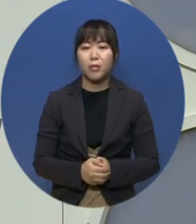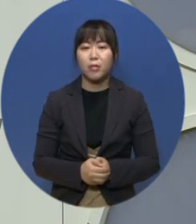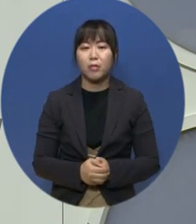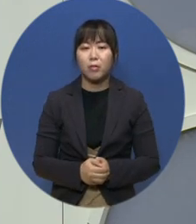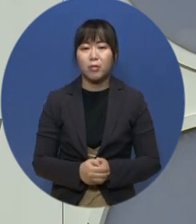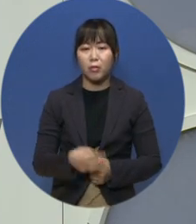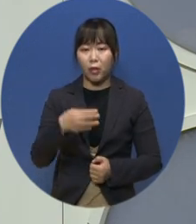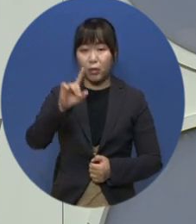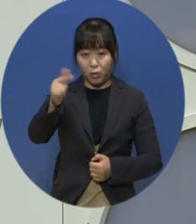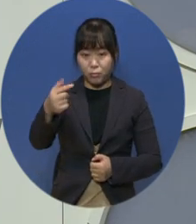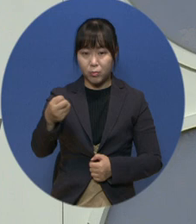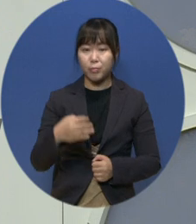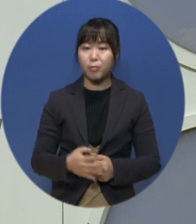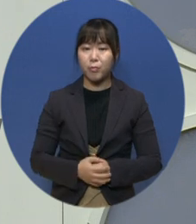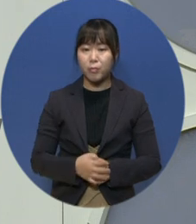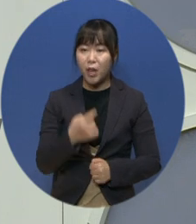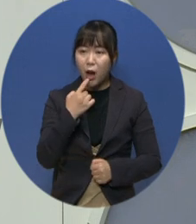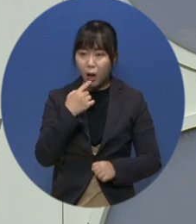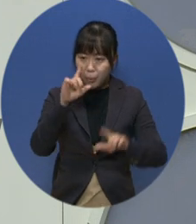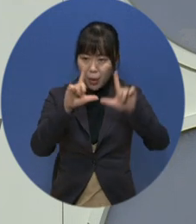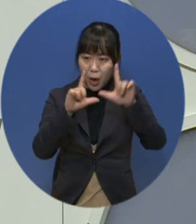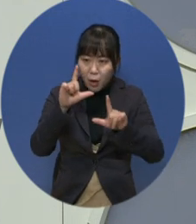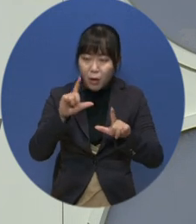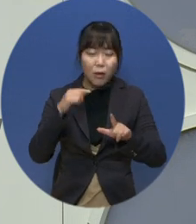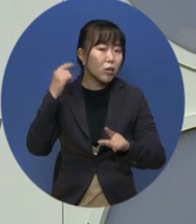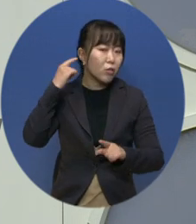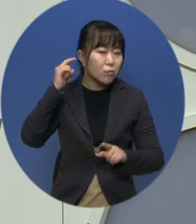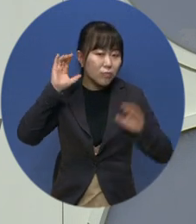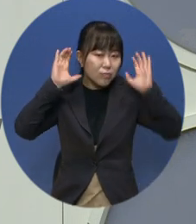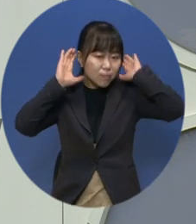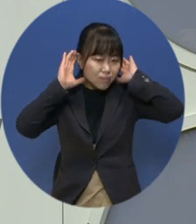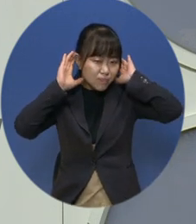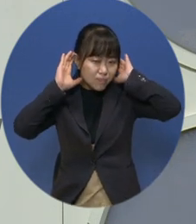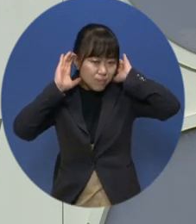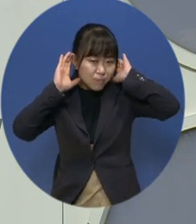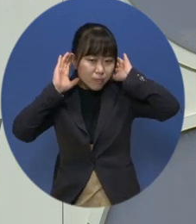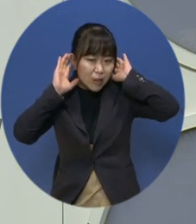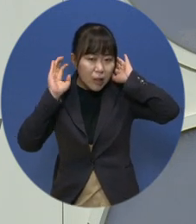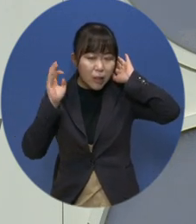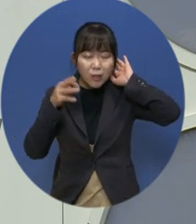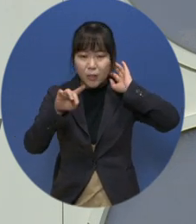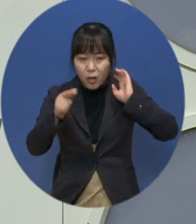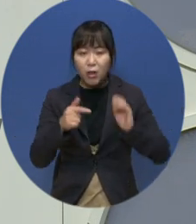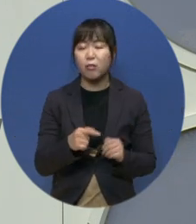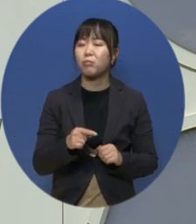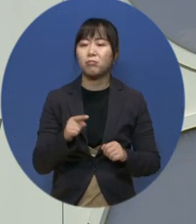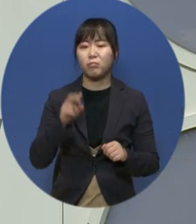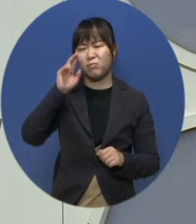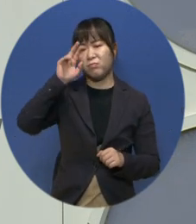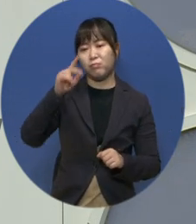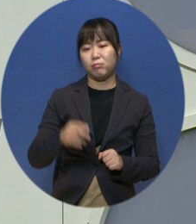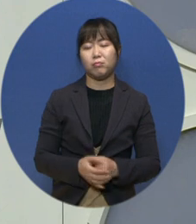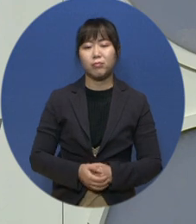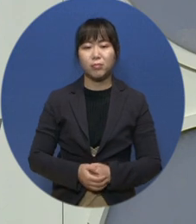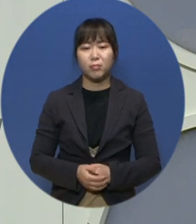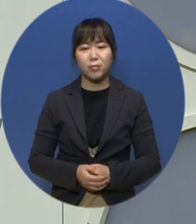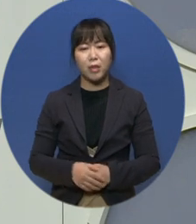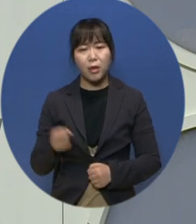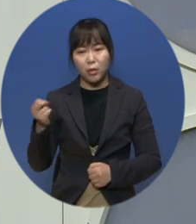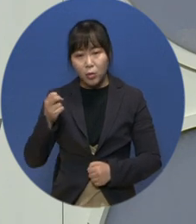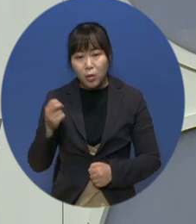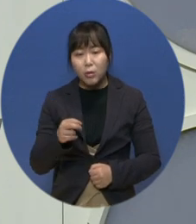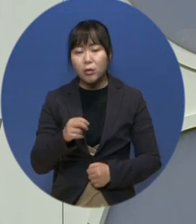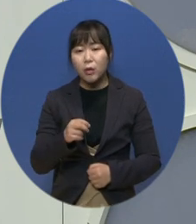여자분이 turn. 그럼 저는 입 모양하고 귀를 굉장히 집중해서 turn. 근데 아니라는 거죠. 또 하면